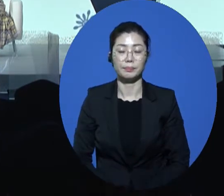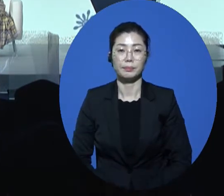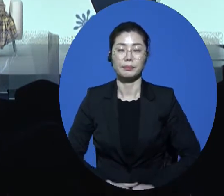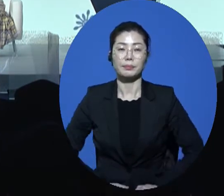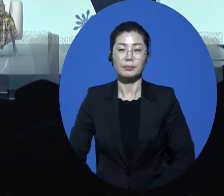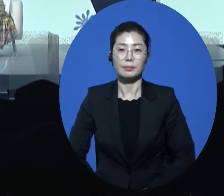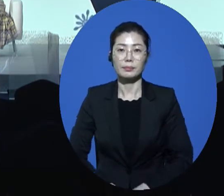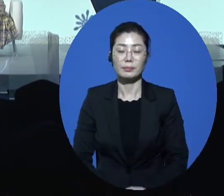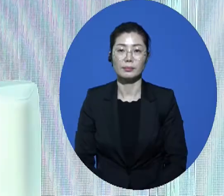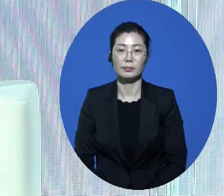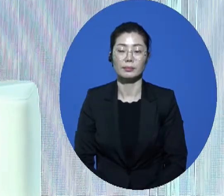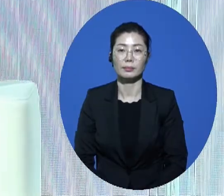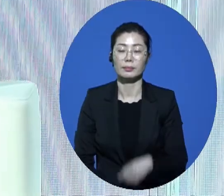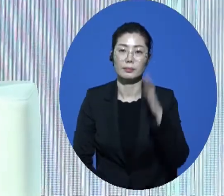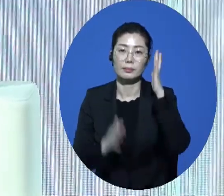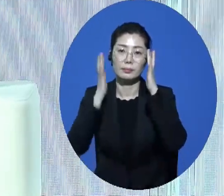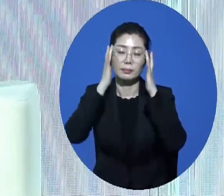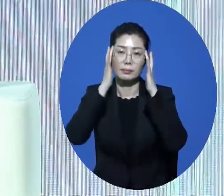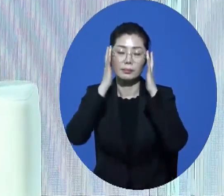예,